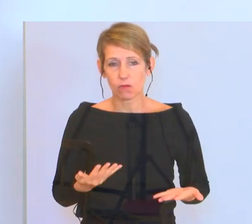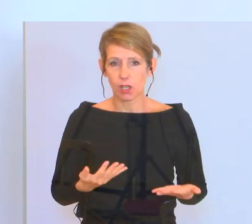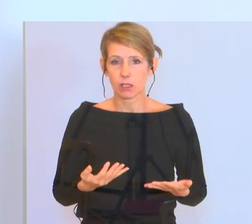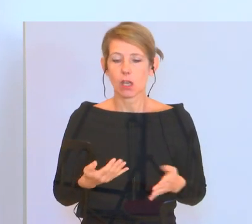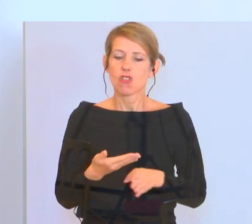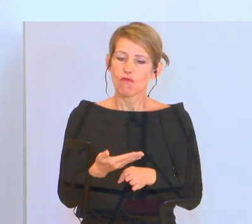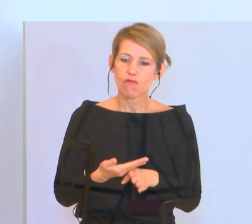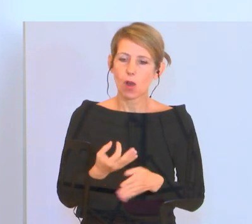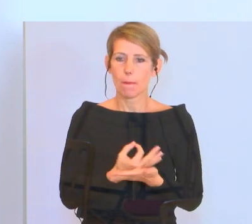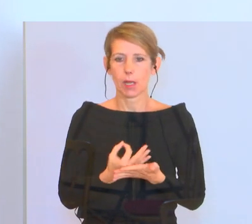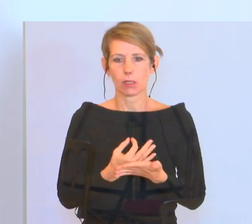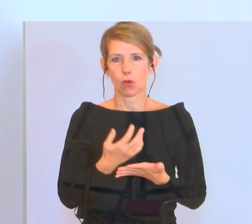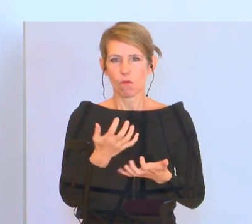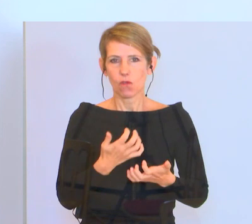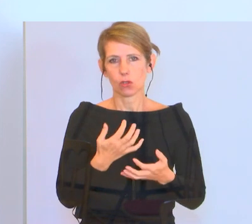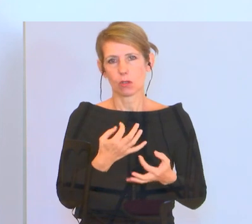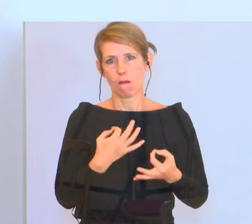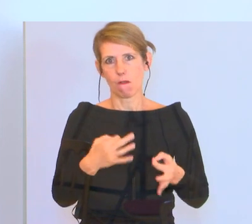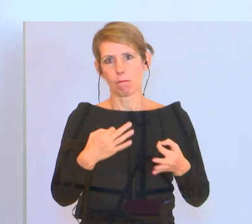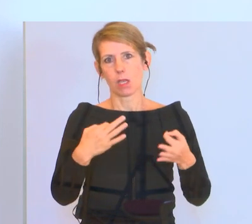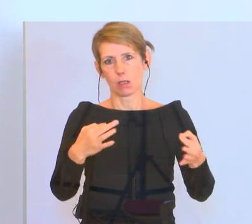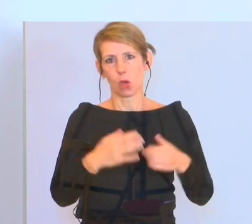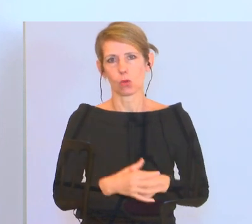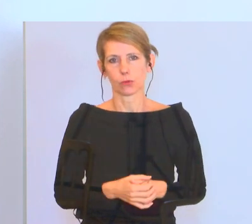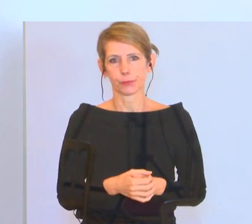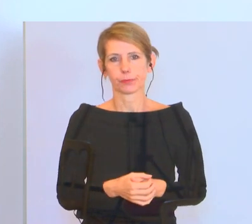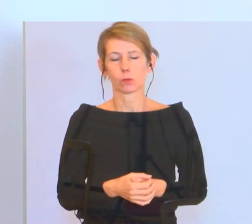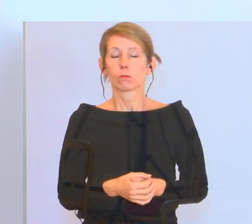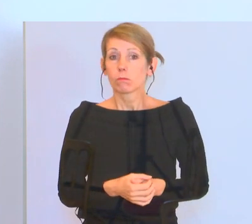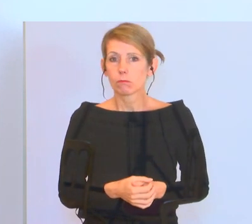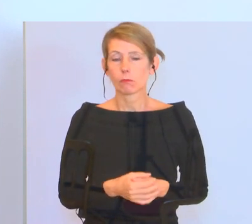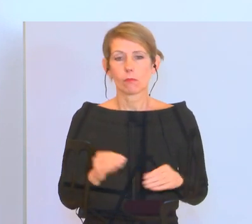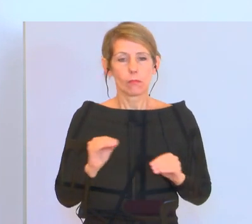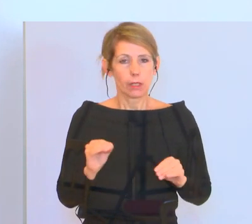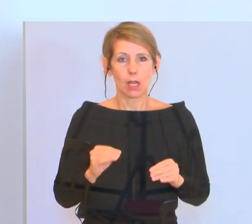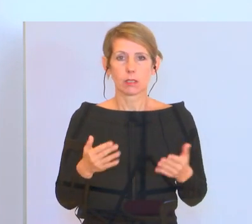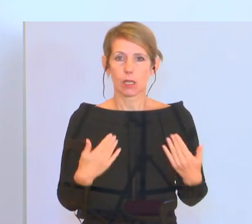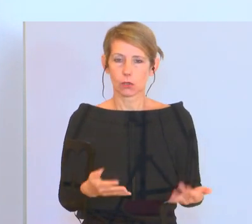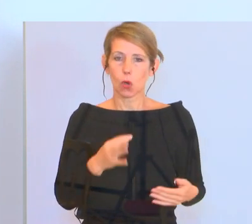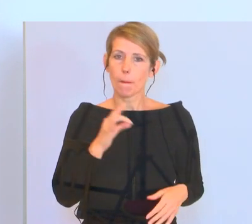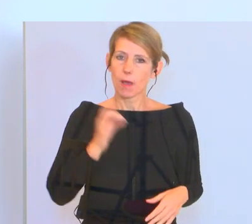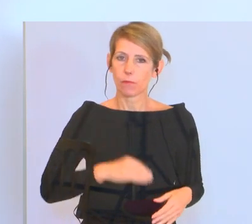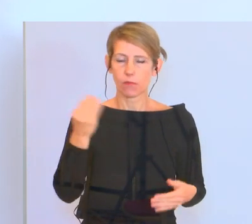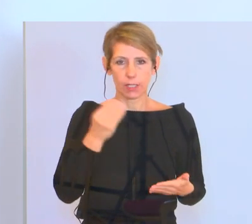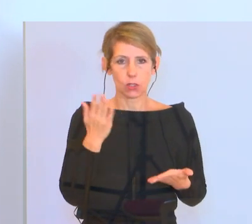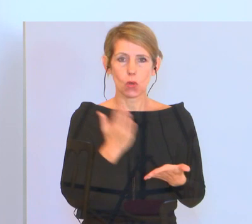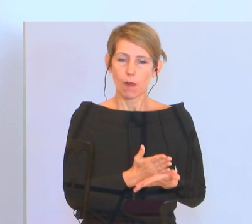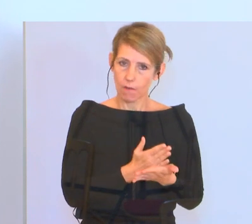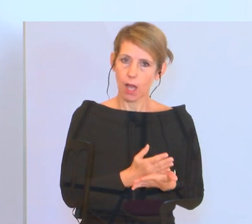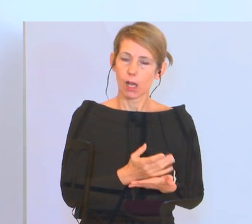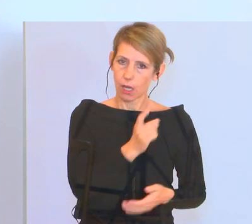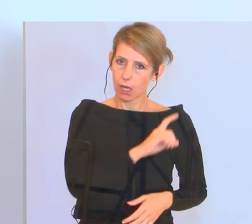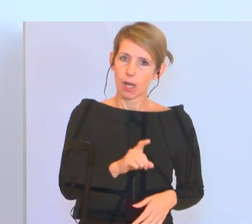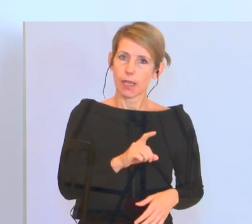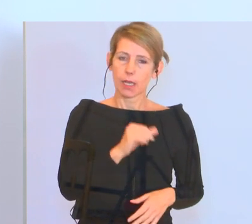Verbesserung der Vorbildung wünschen würden. Die Tatsache, dass viele junge Menschen mit Vollendung der Pflichtschule offenbar fachlich